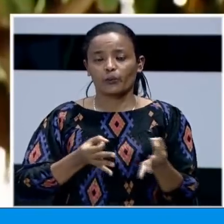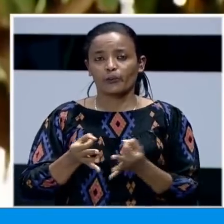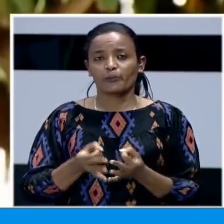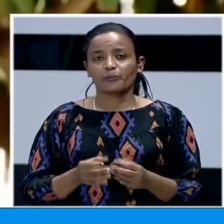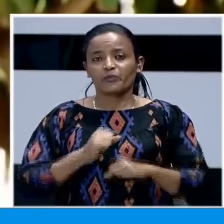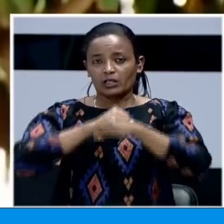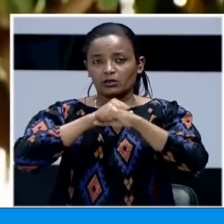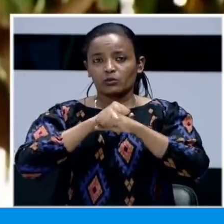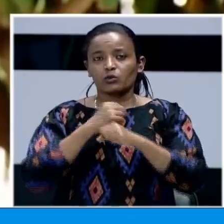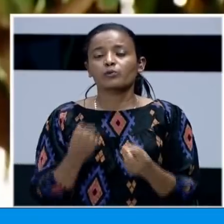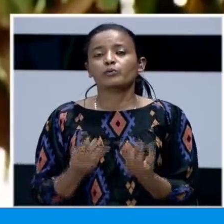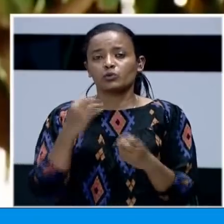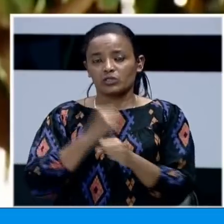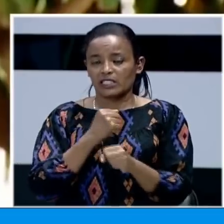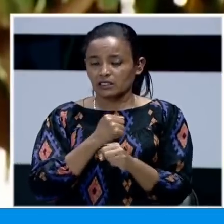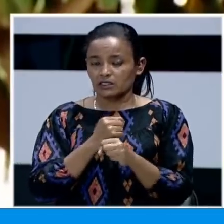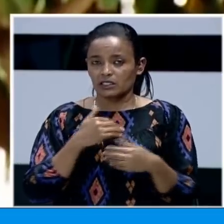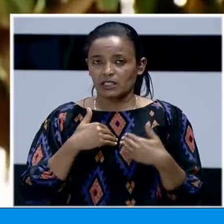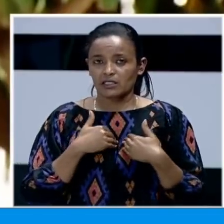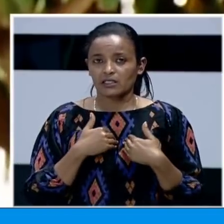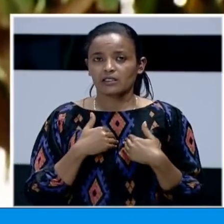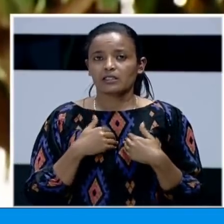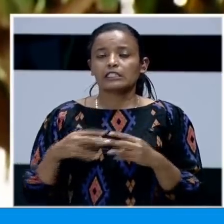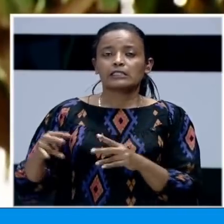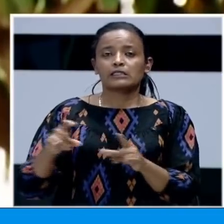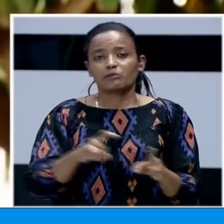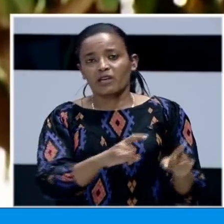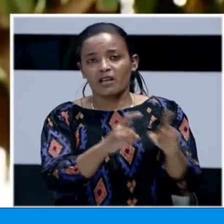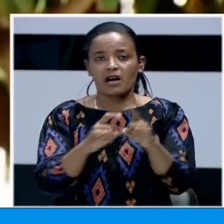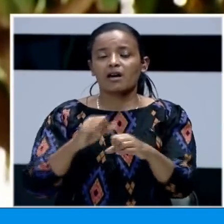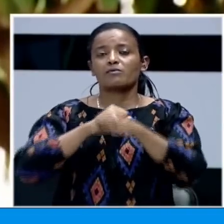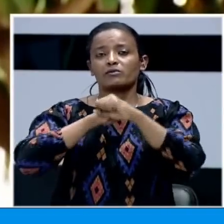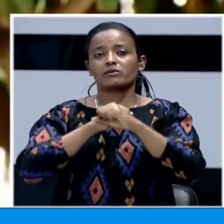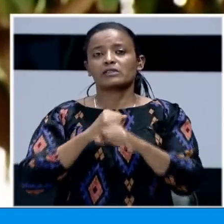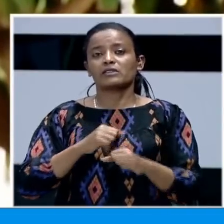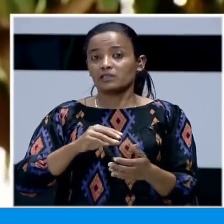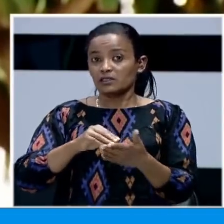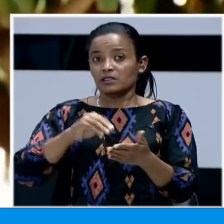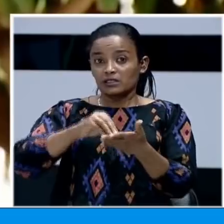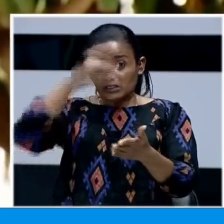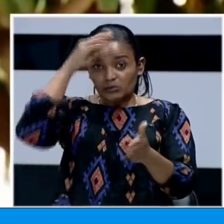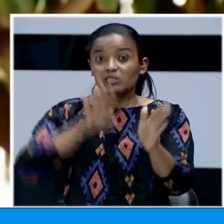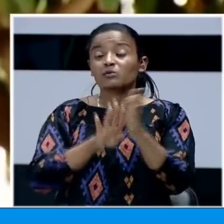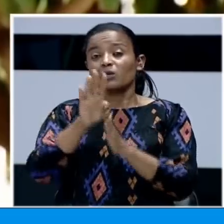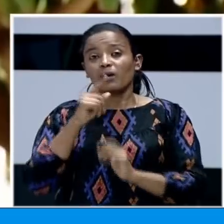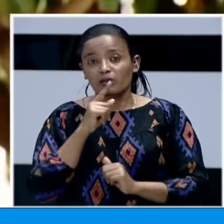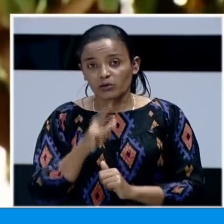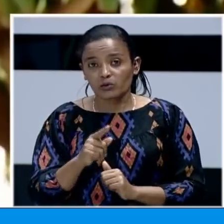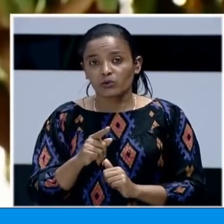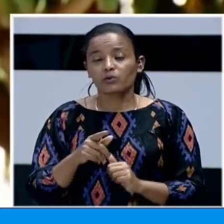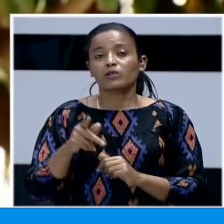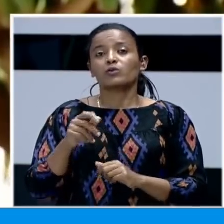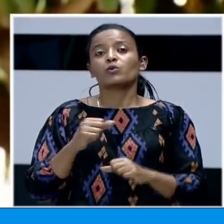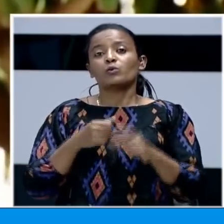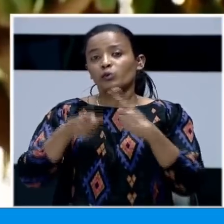نتو مكل خال بوزح سراحتين نصرح زلنا تو ميلا مكل خالوون حدا تقنزابة مفتار مستحورة تسوي ممسئي